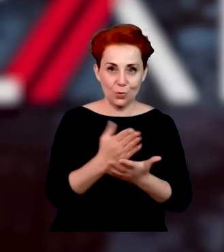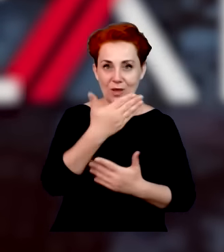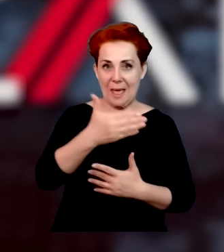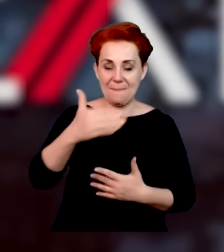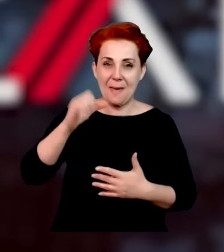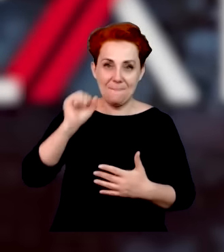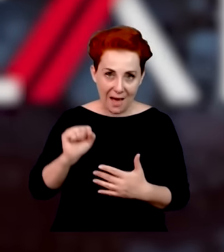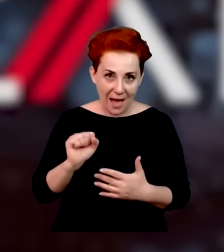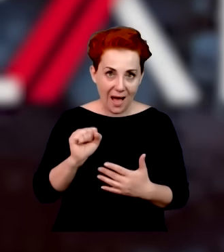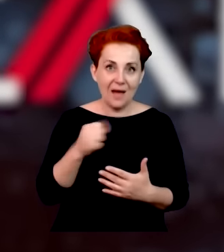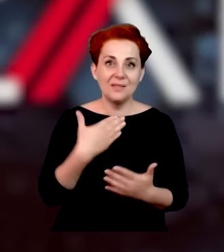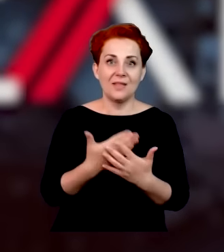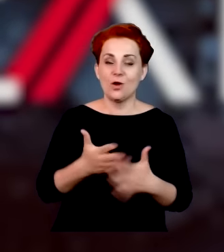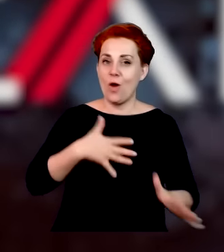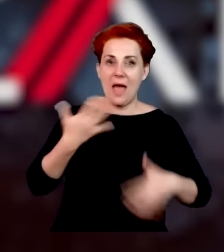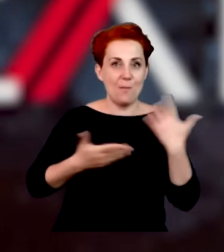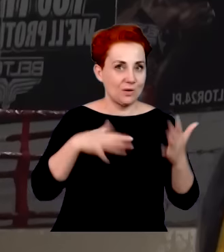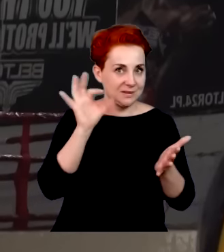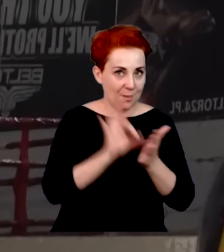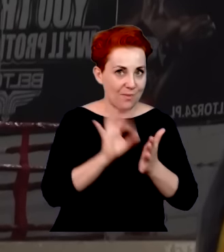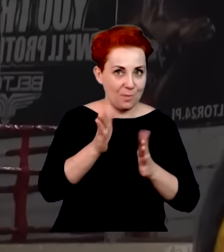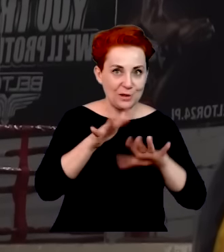wiadomo, że emocji na pewno nie zabraknie.